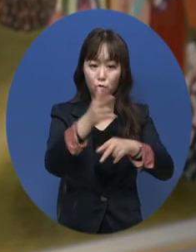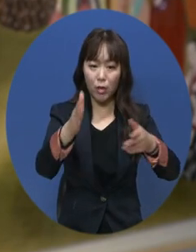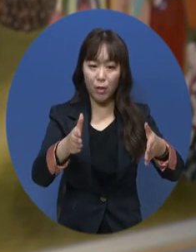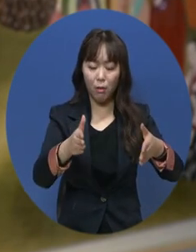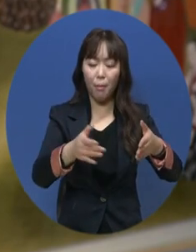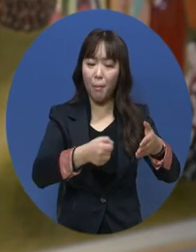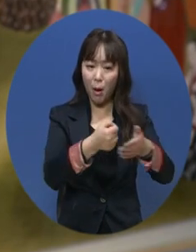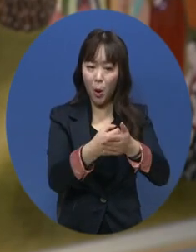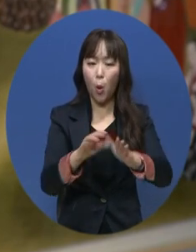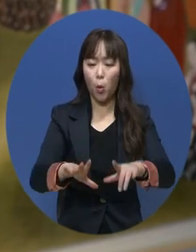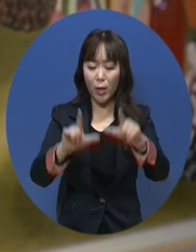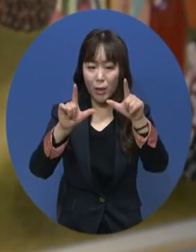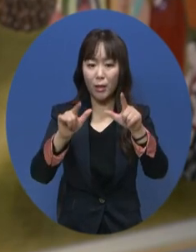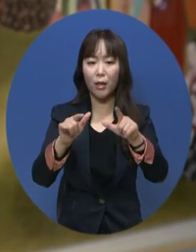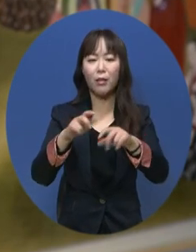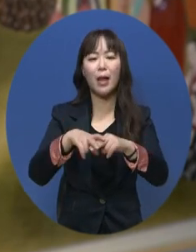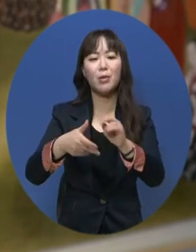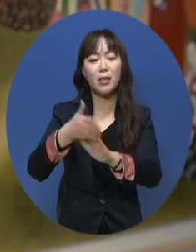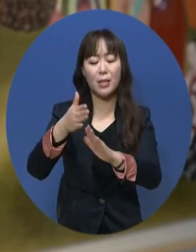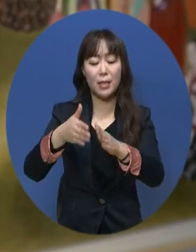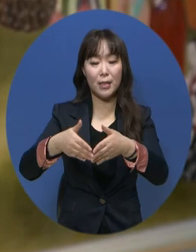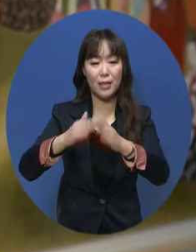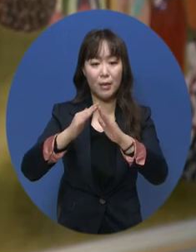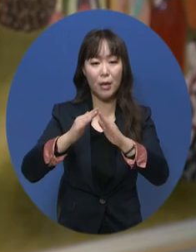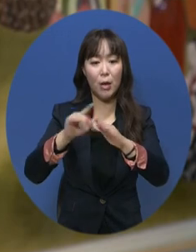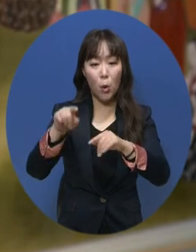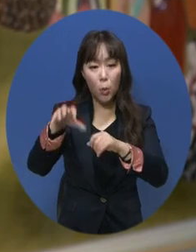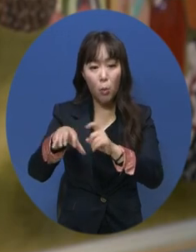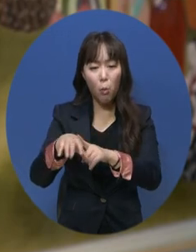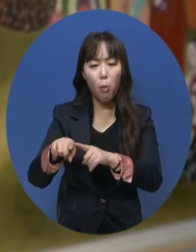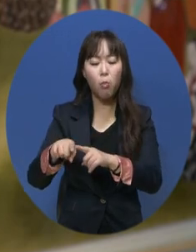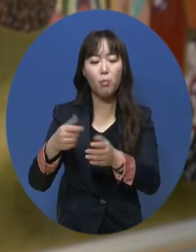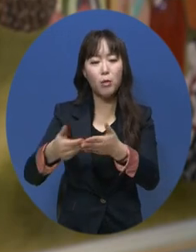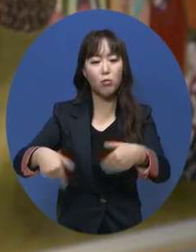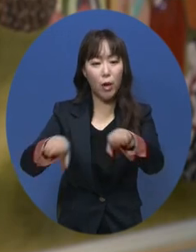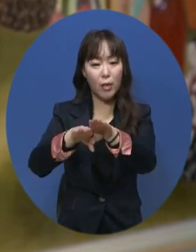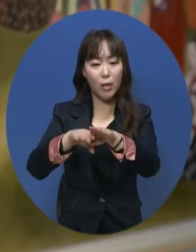올해에는 남원시립 김병종 미술관이 한국관광 100선에